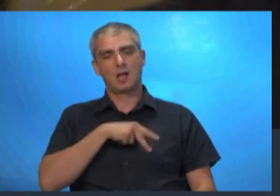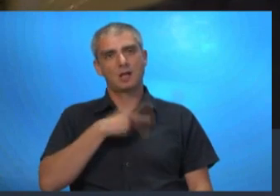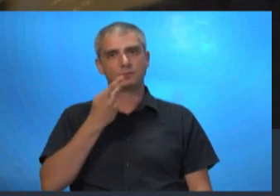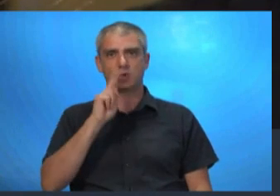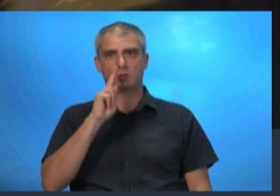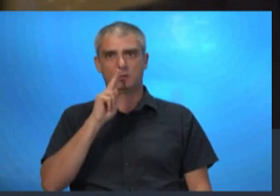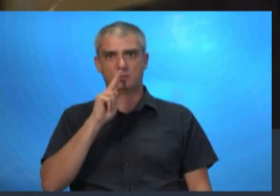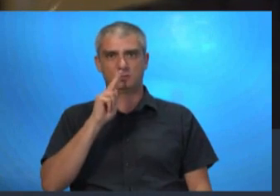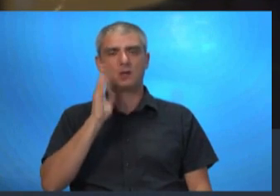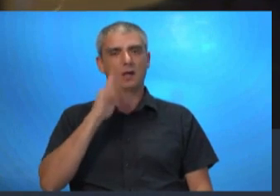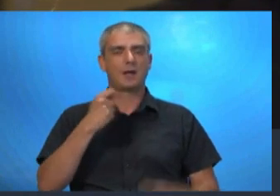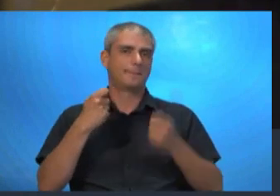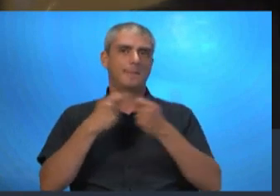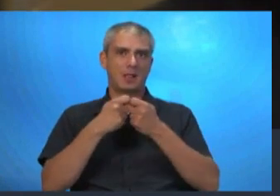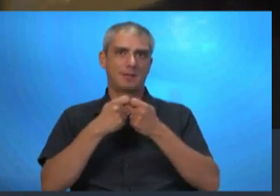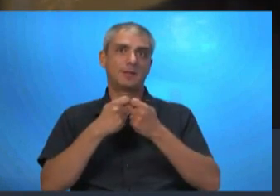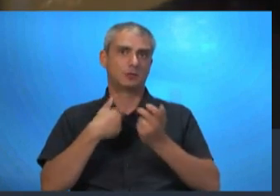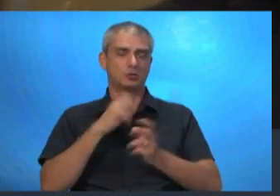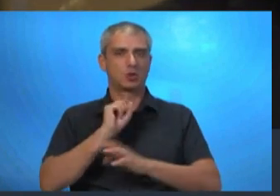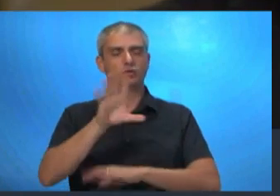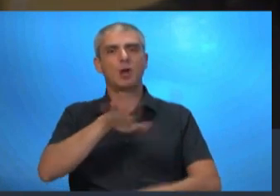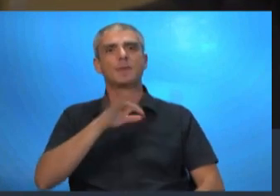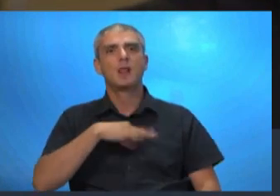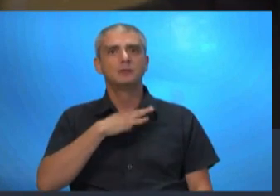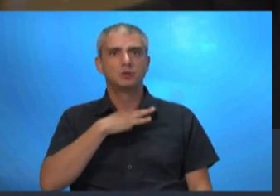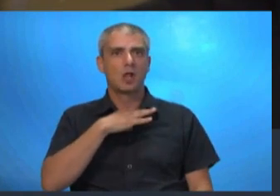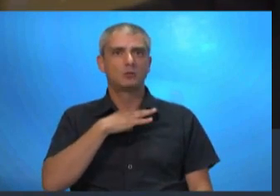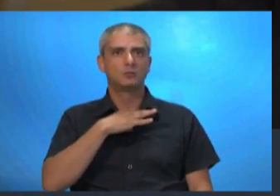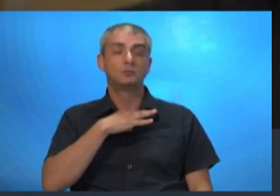גם לגבי איפה אנחנו שולחים את הילדים שלנו,